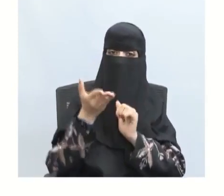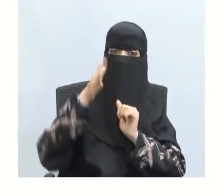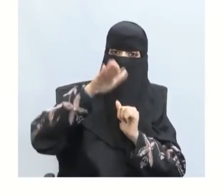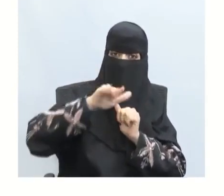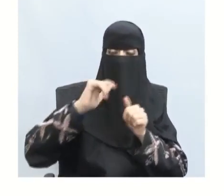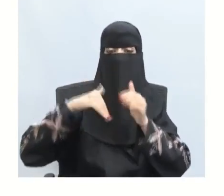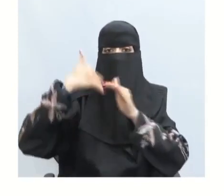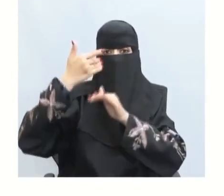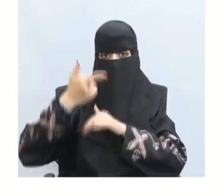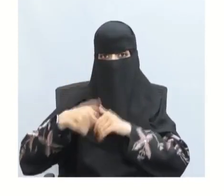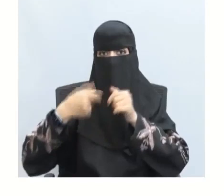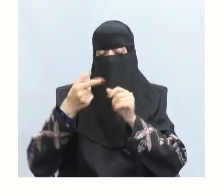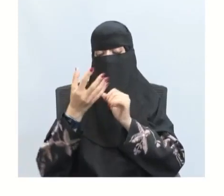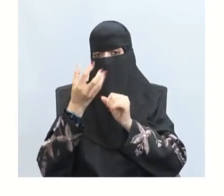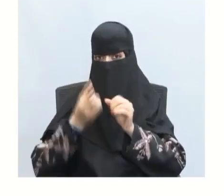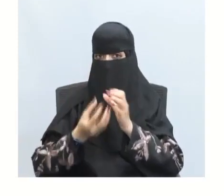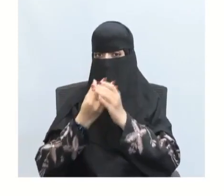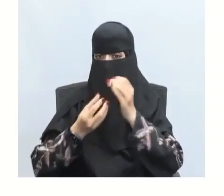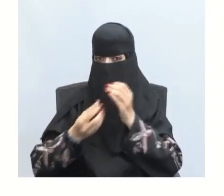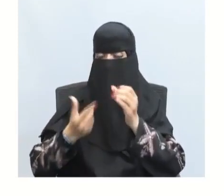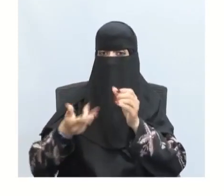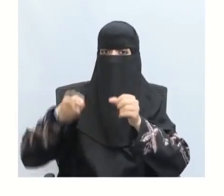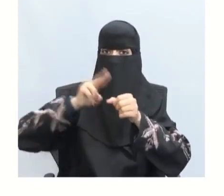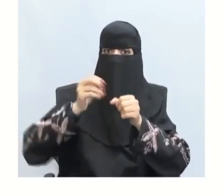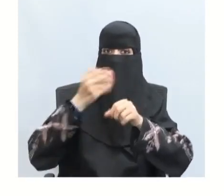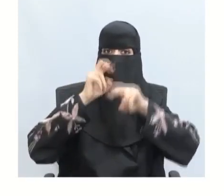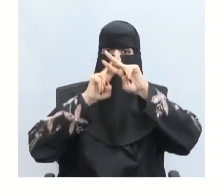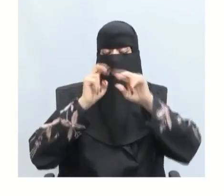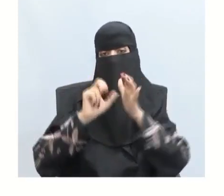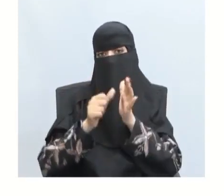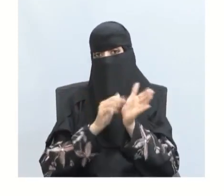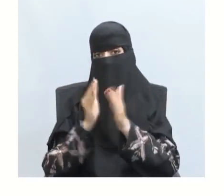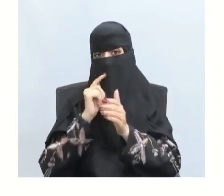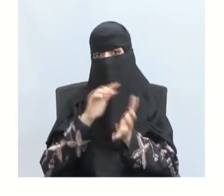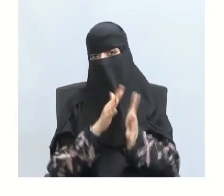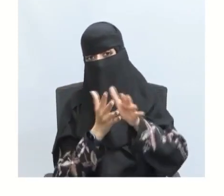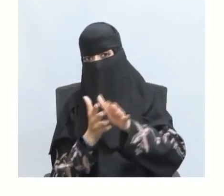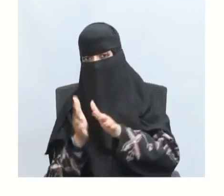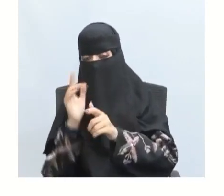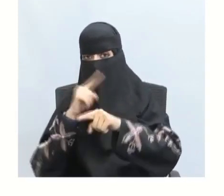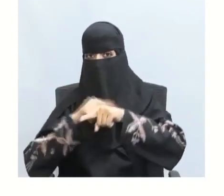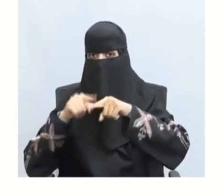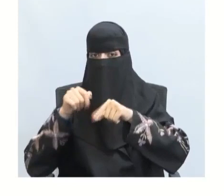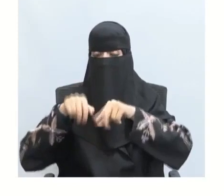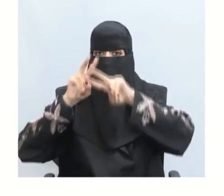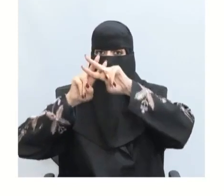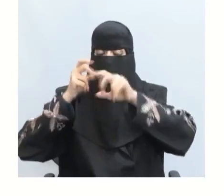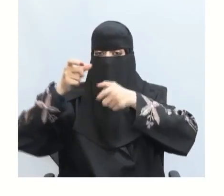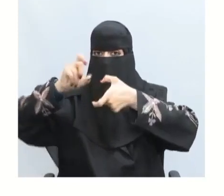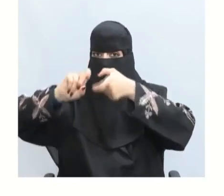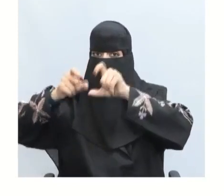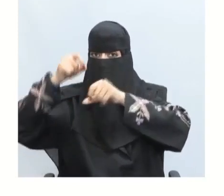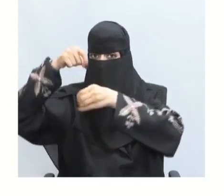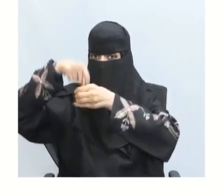ثم تولد نجم نجوم اخرى وتميل النجوم الى التكون